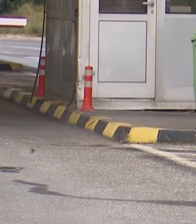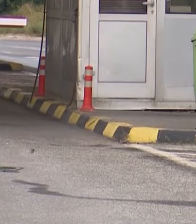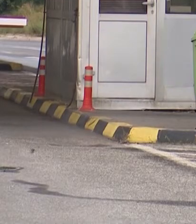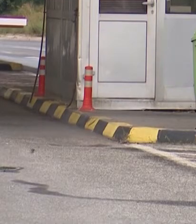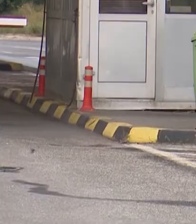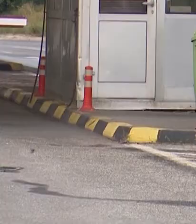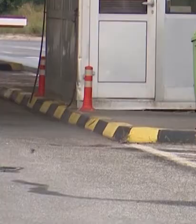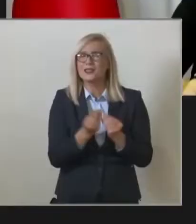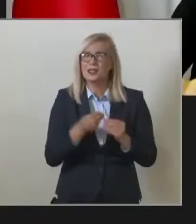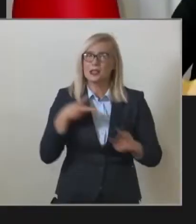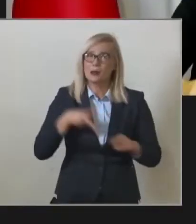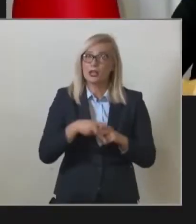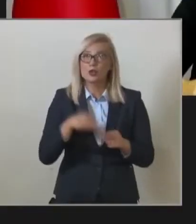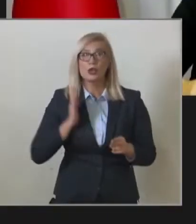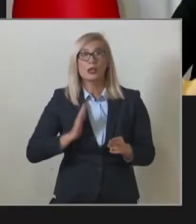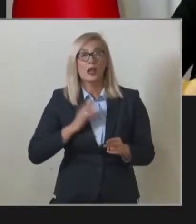të mbështesin njëra tjetrën.